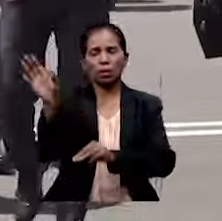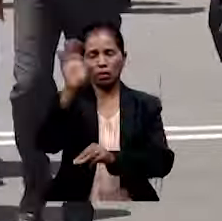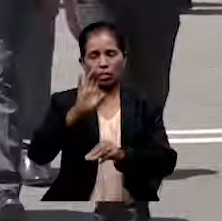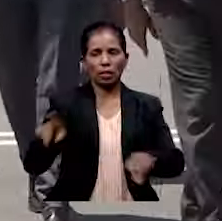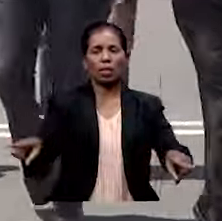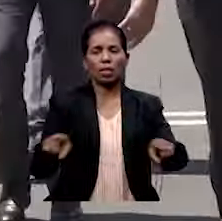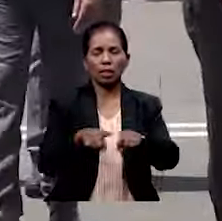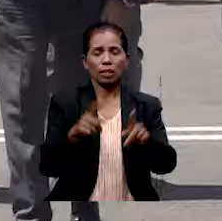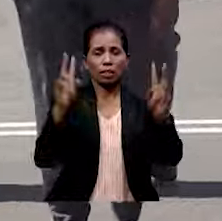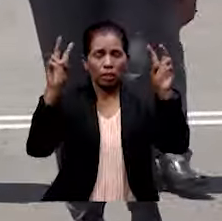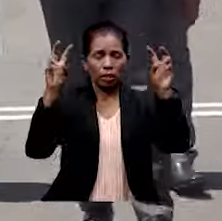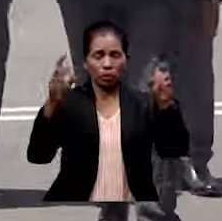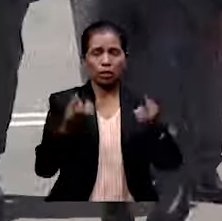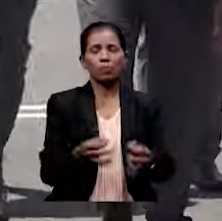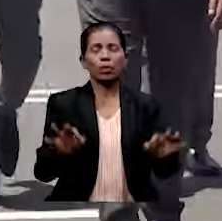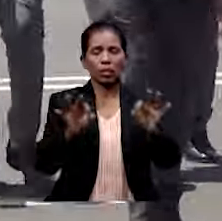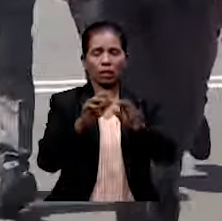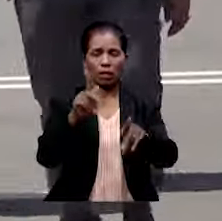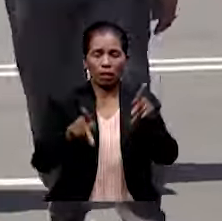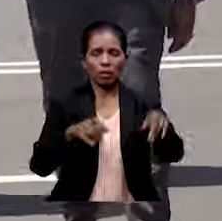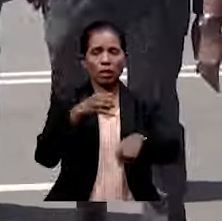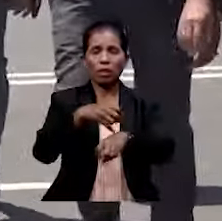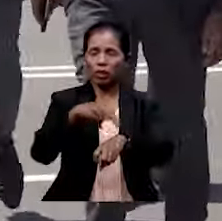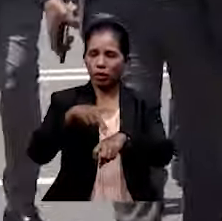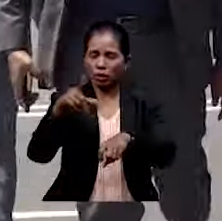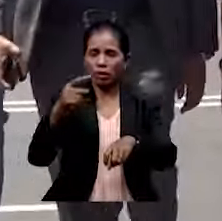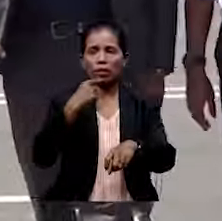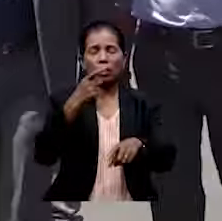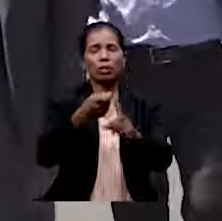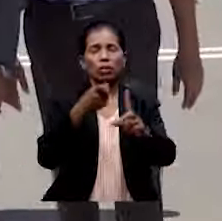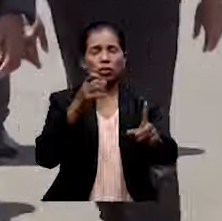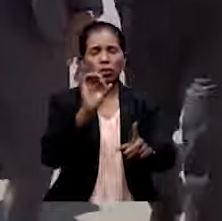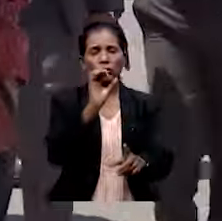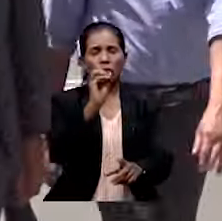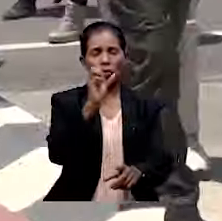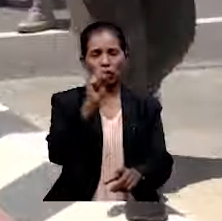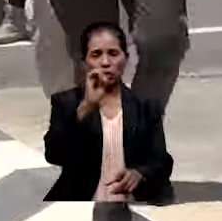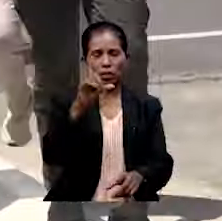tema importante iha komunidade internasional. Petrolio ne benia origen husi fosil sa imos